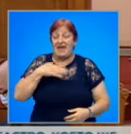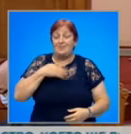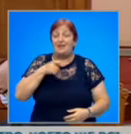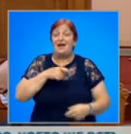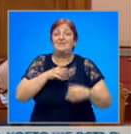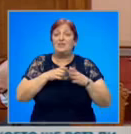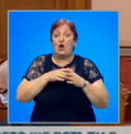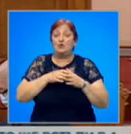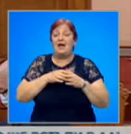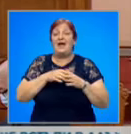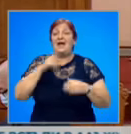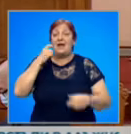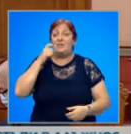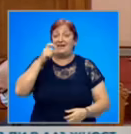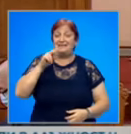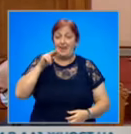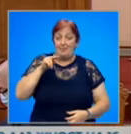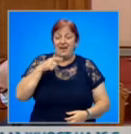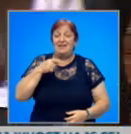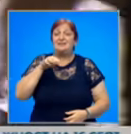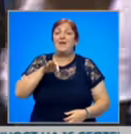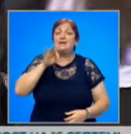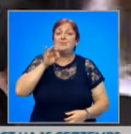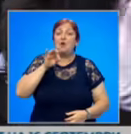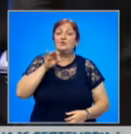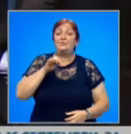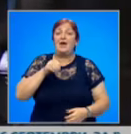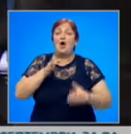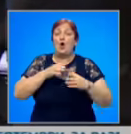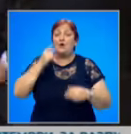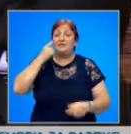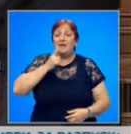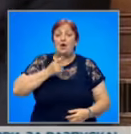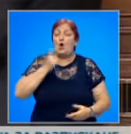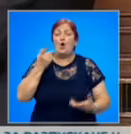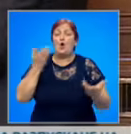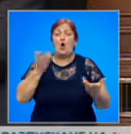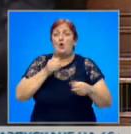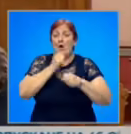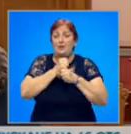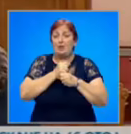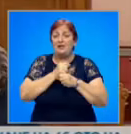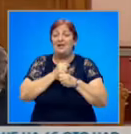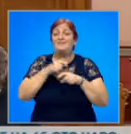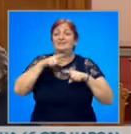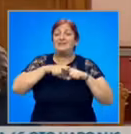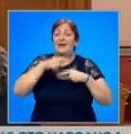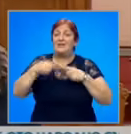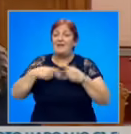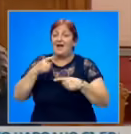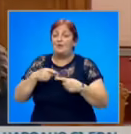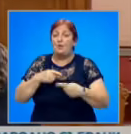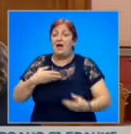БСП. Ние сме използвали предизборно. Хората знаят кой колко е работил за съдебната реформа. Не искам